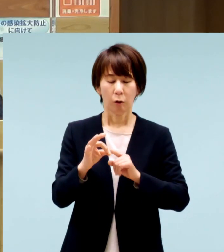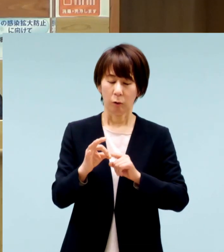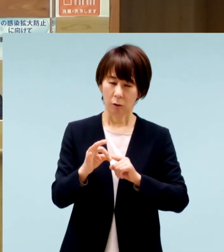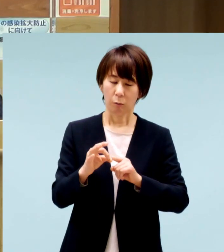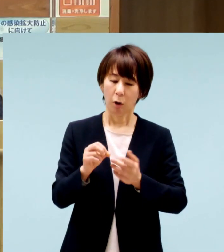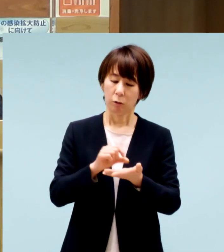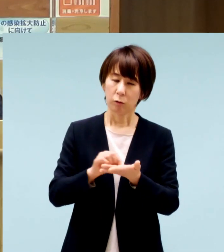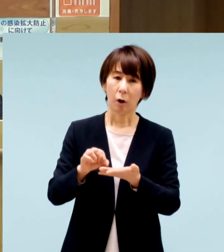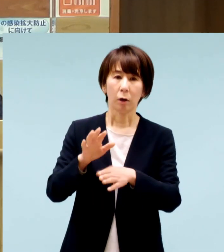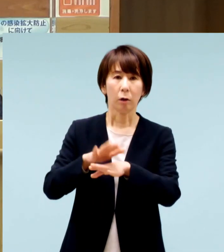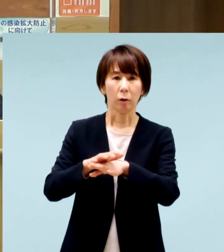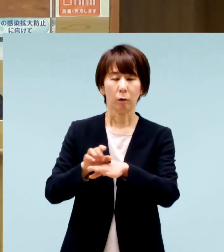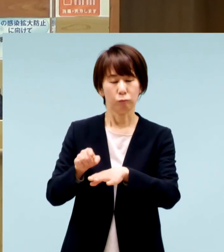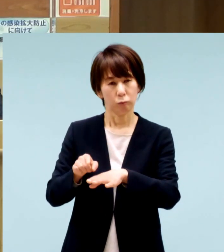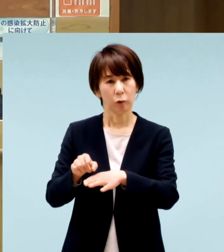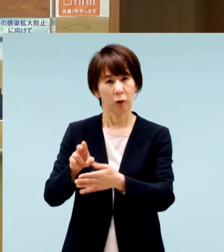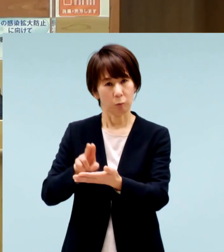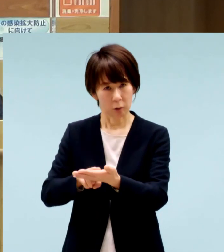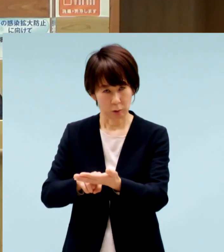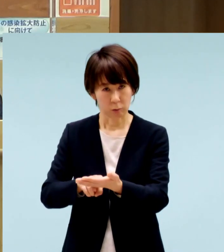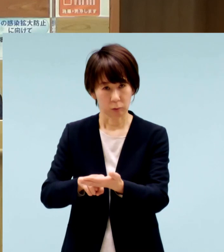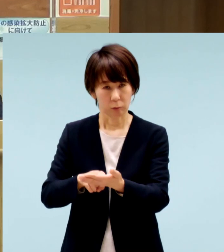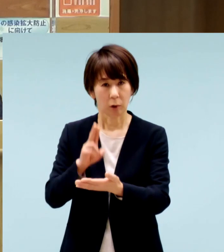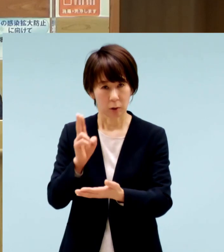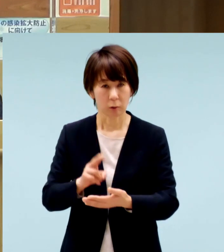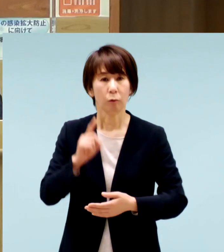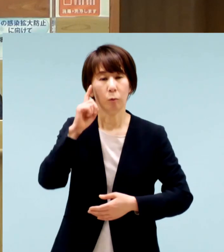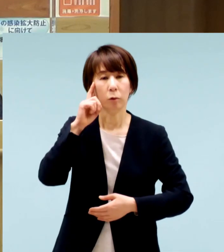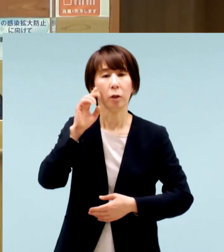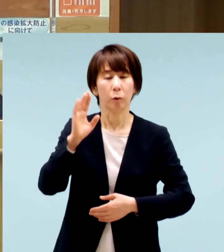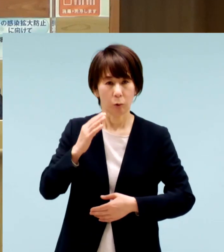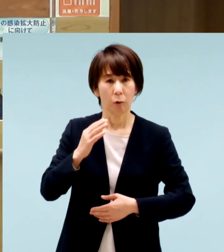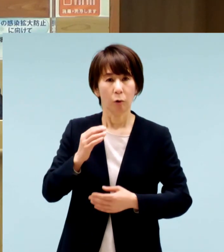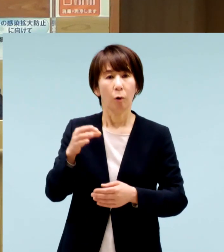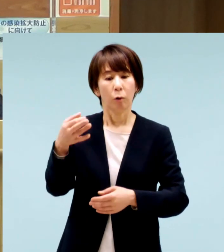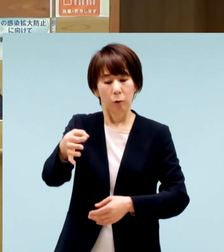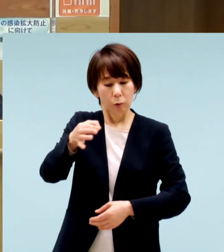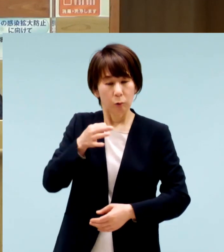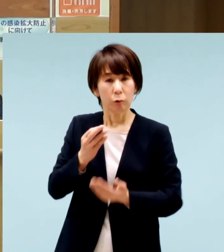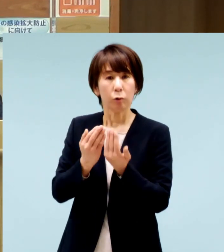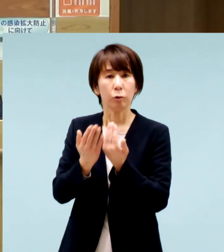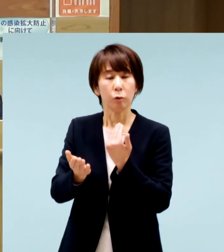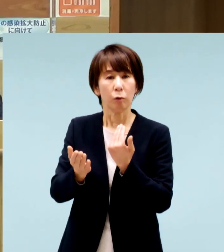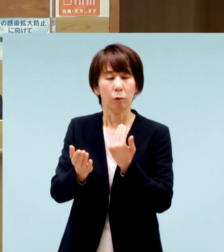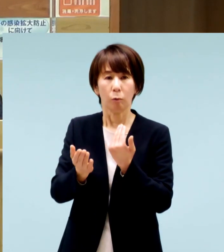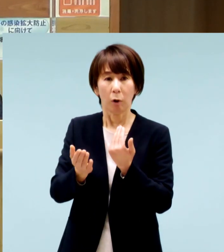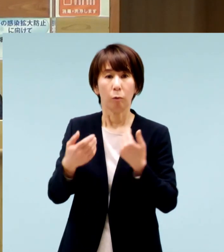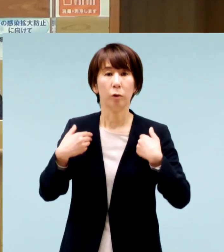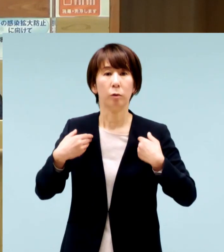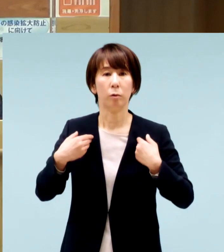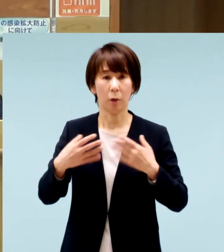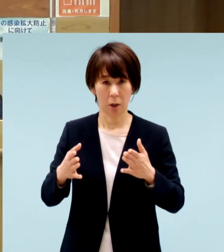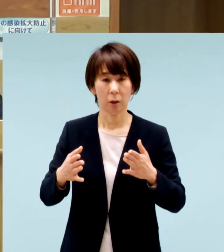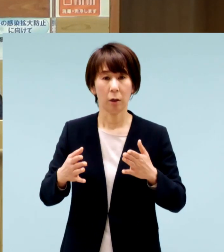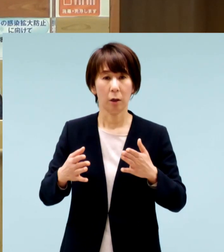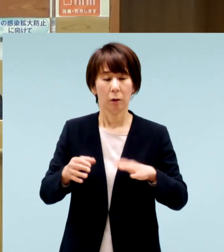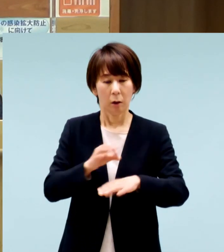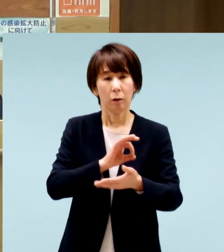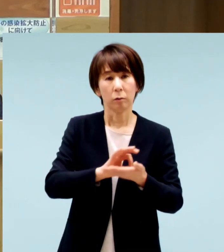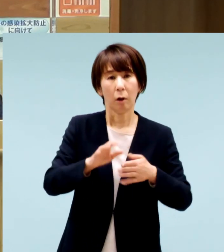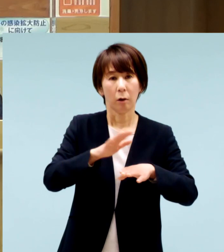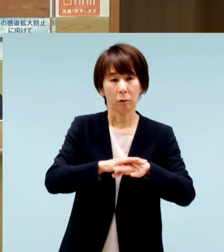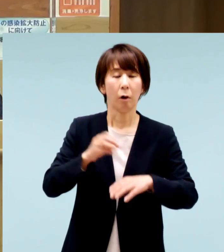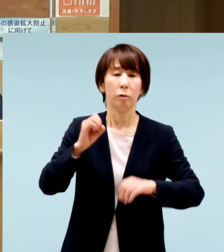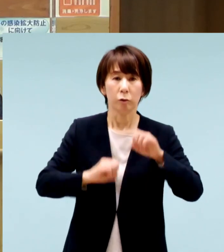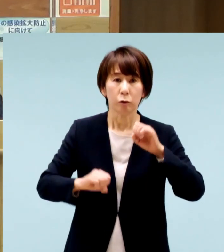だろうということなんですが、まあ、領収書とかそういうのもいらないよってことで、まあ、そういう意味では自由に使えるという状況なんだと思います。